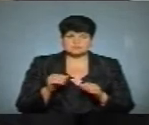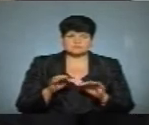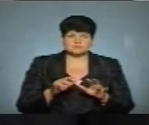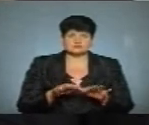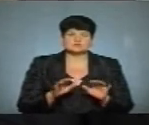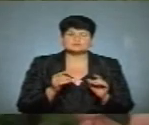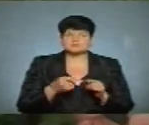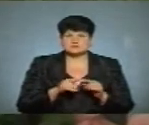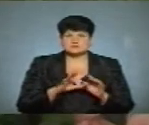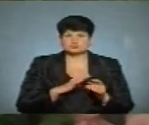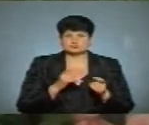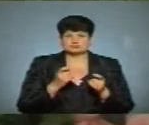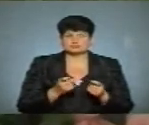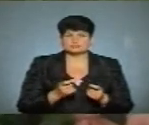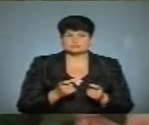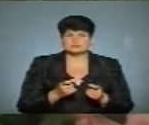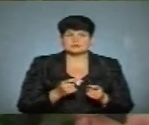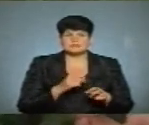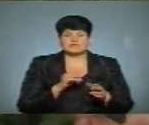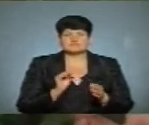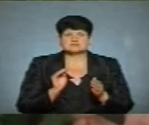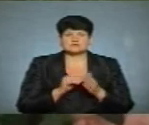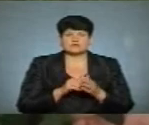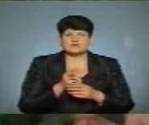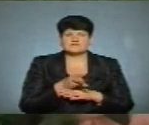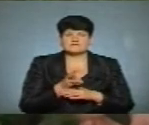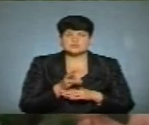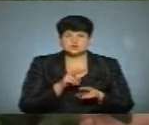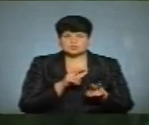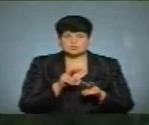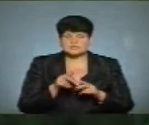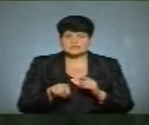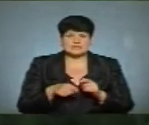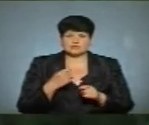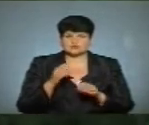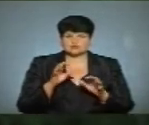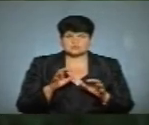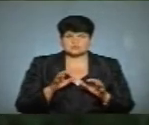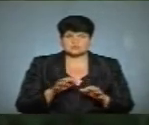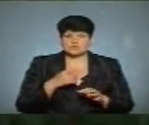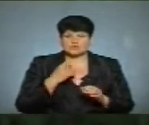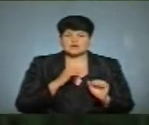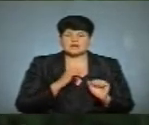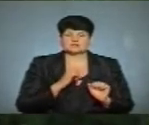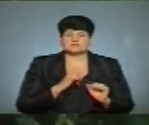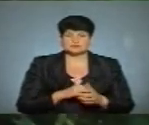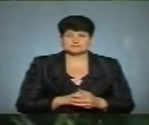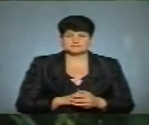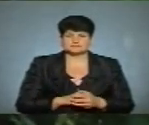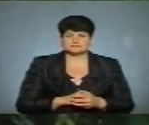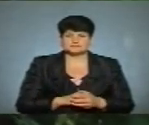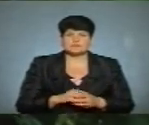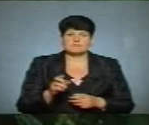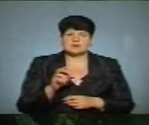було максимально дешево. Встановлення відеоспостереження у громадському транспорті не порушує законодавства, каже адвокат Віктор Ярмусь. В